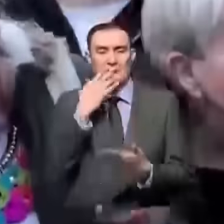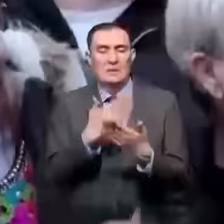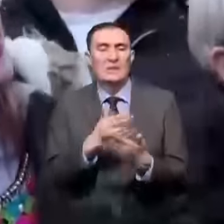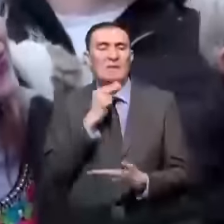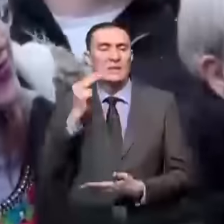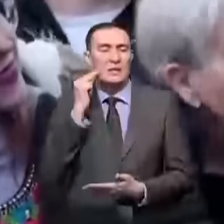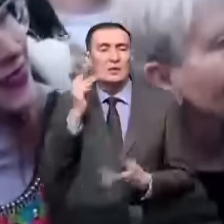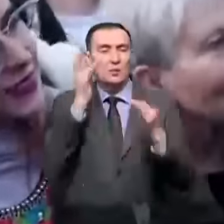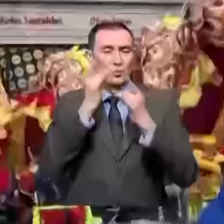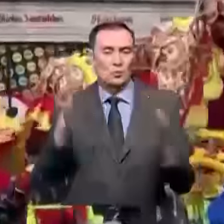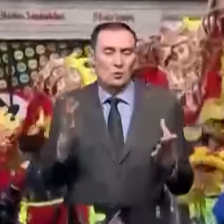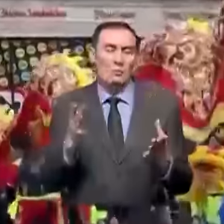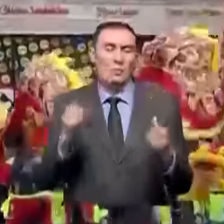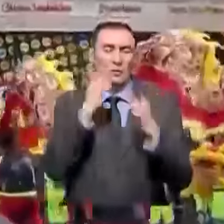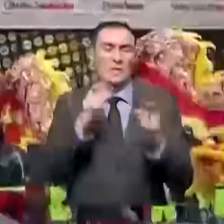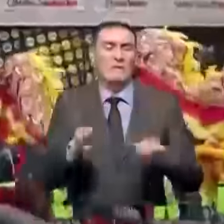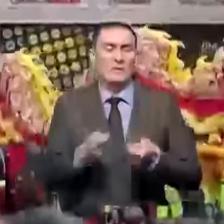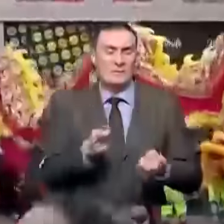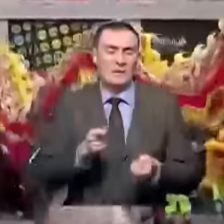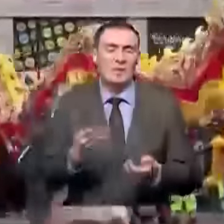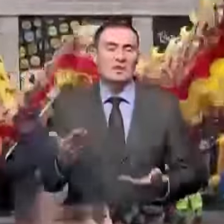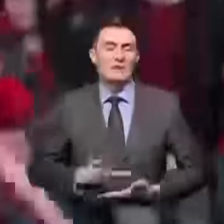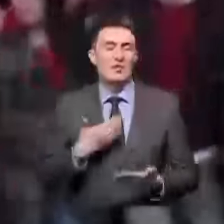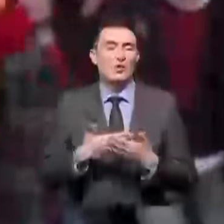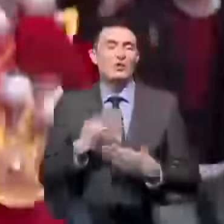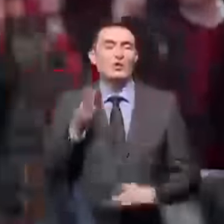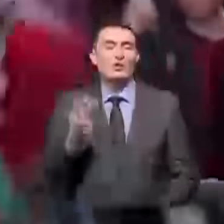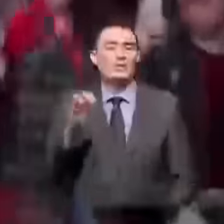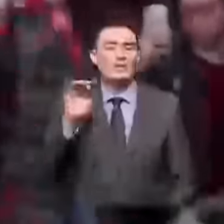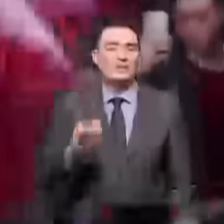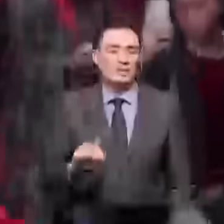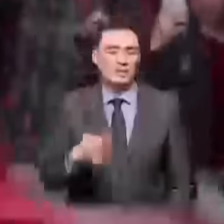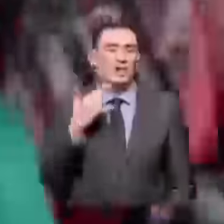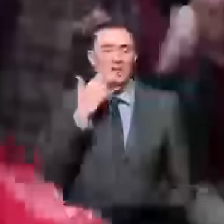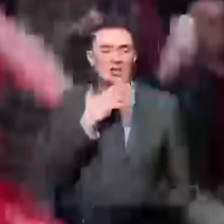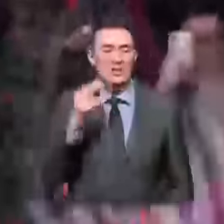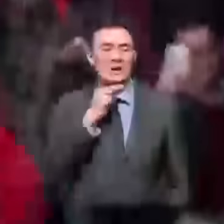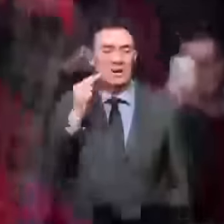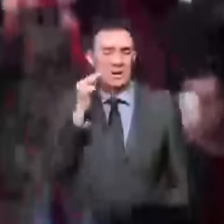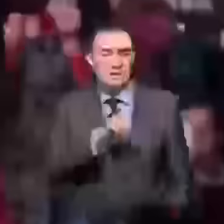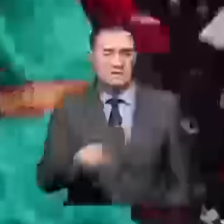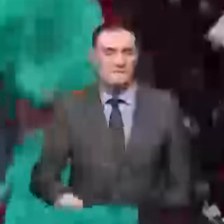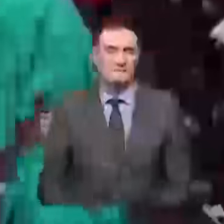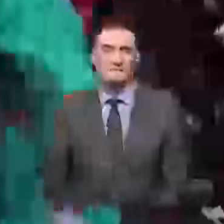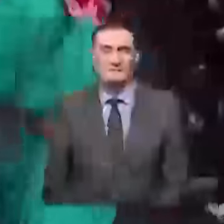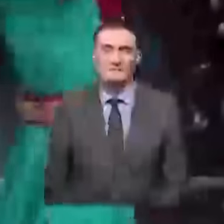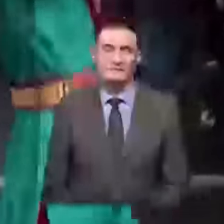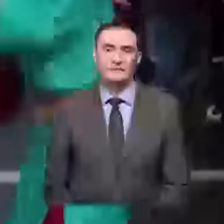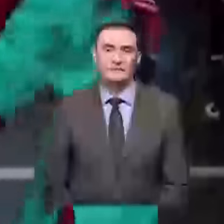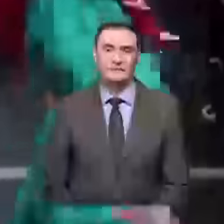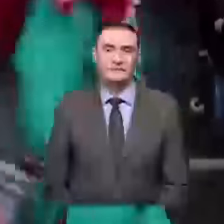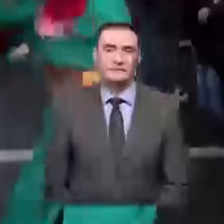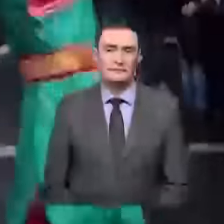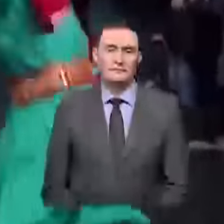презентация китайской культуры. По данным местных властей, в стране проживает около 400 тысяч этнических китайцев. Жанна Хусаинова,